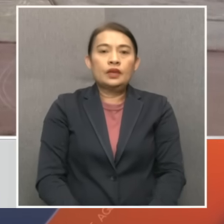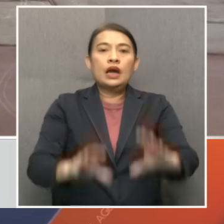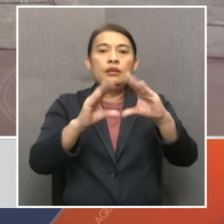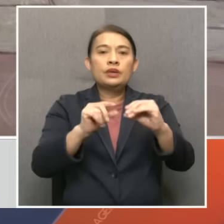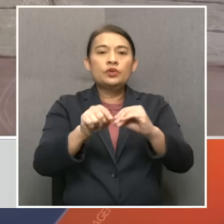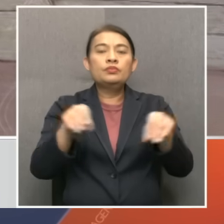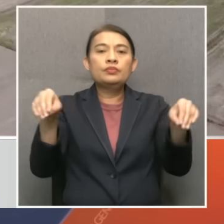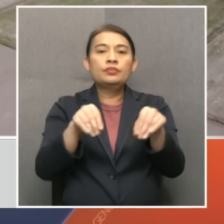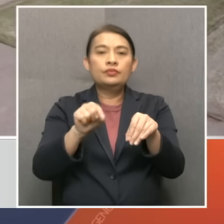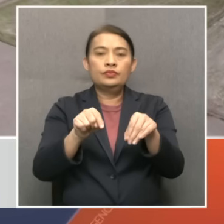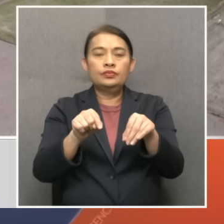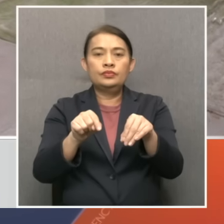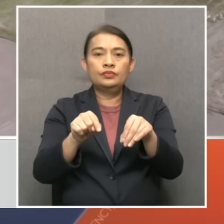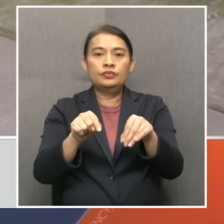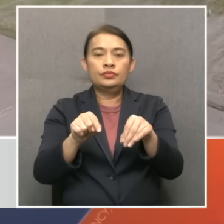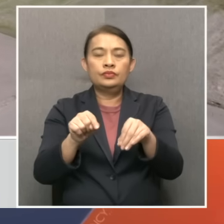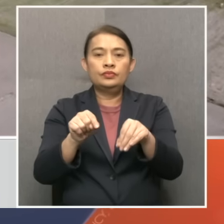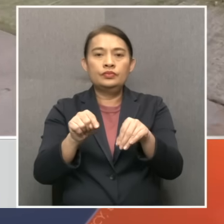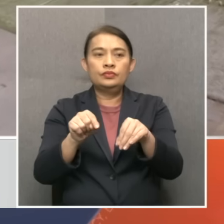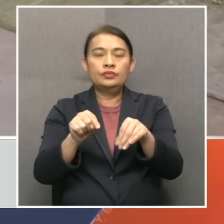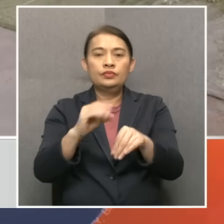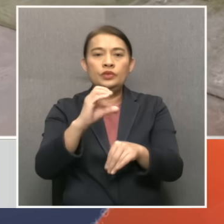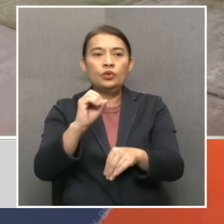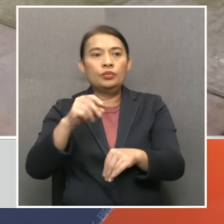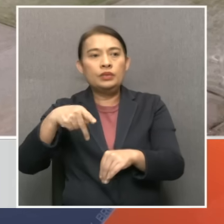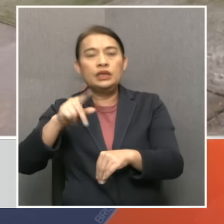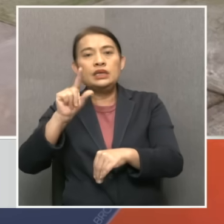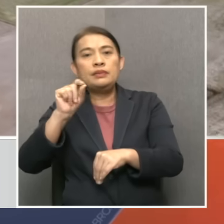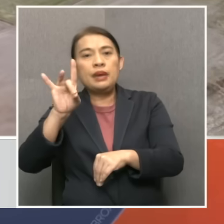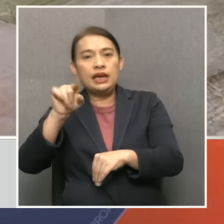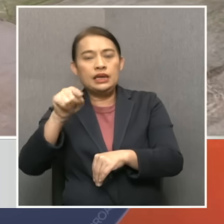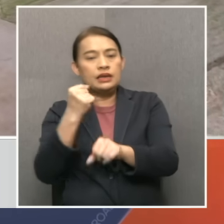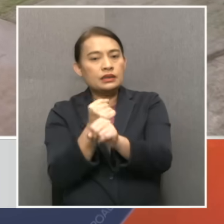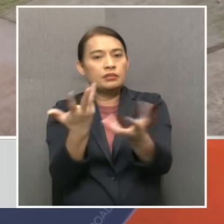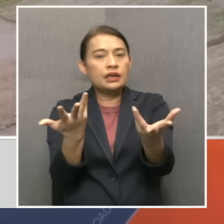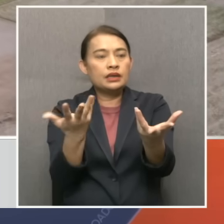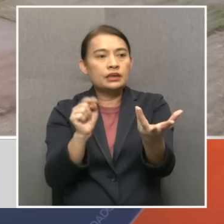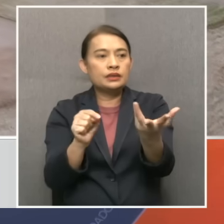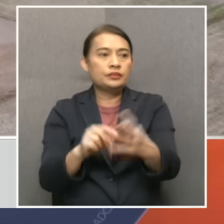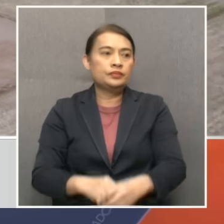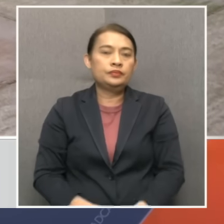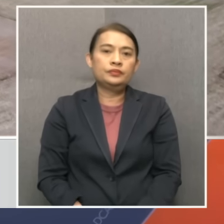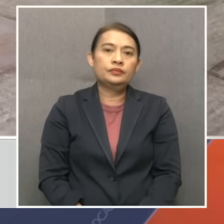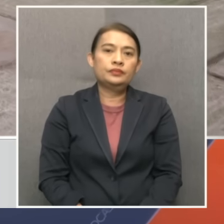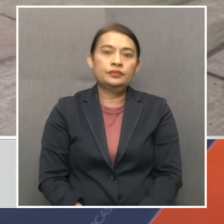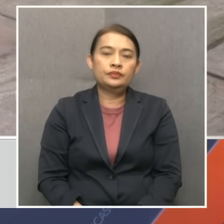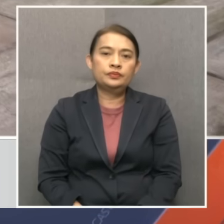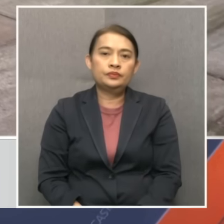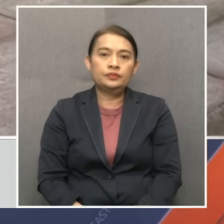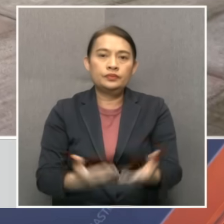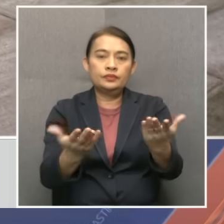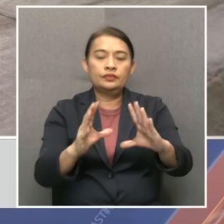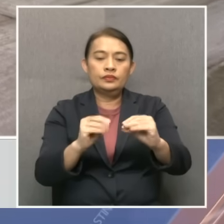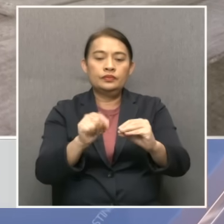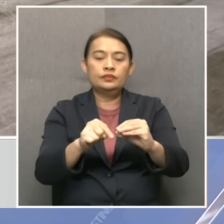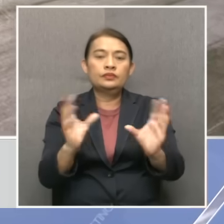ะเกิดขึ้นในอีกไม่กี่ช่วงเวลาอีกไม่นานอีกไม่กี่สัปดาห์ข้างหน้าเนี่ยค่ะอาจารย์คาดหวังหรือมองอย่างไรว่าที่ประชุมที่สุดแล้วจะมีบ